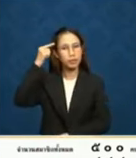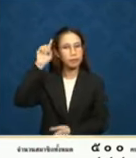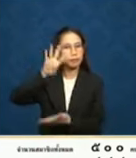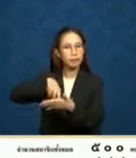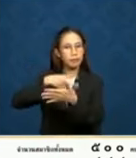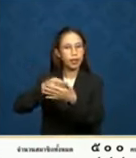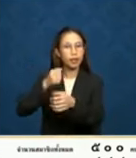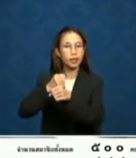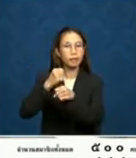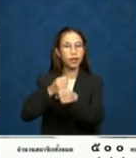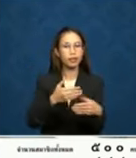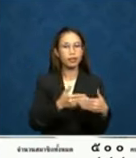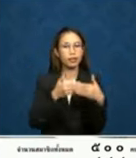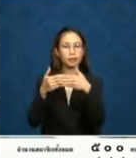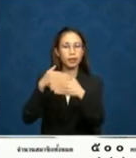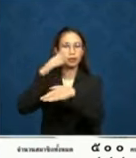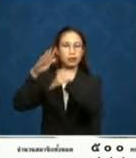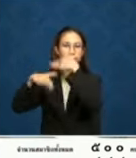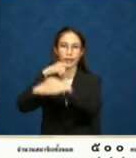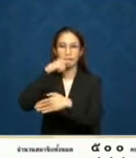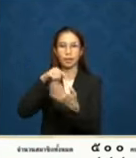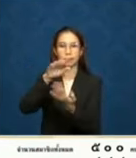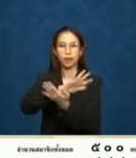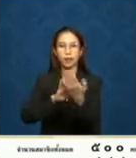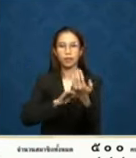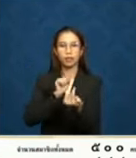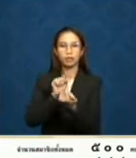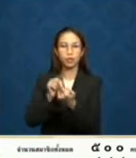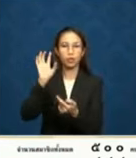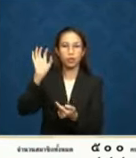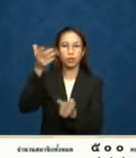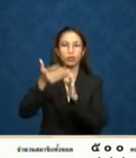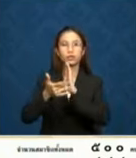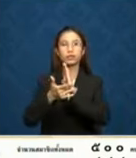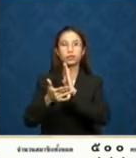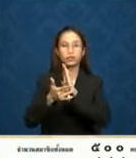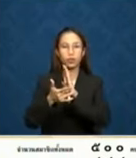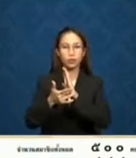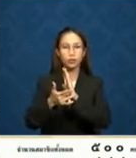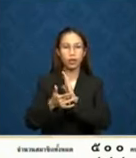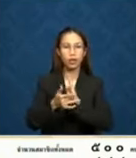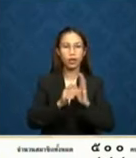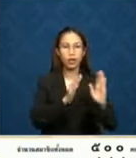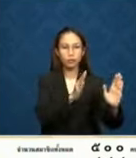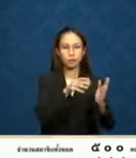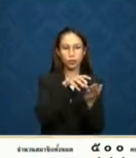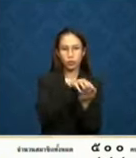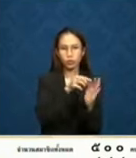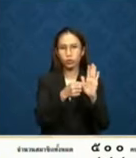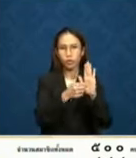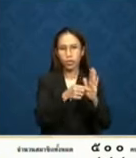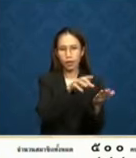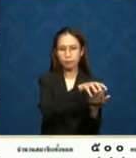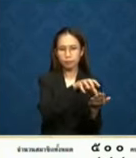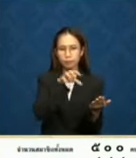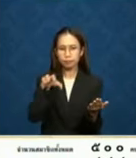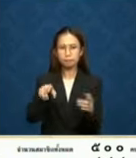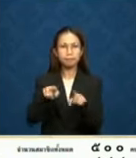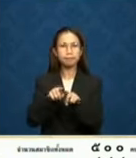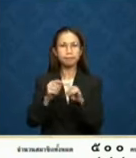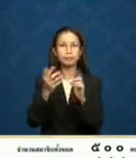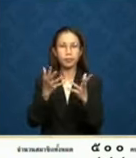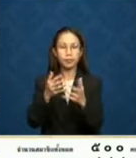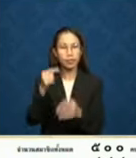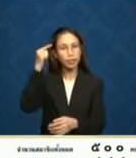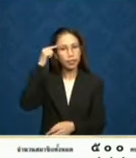ที่จะนำพลปเททไปสสงคมโลกยุดิจิตัลไม่ทอดบทเรีจากอดีตเพิกเฉยละเลยกับอนาคต